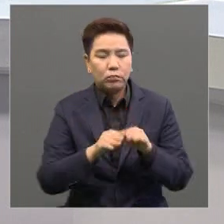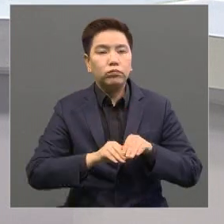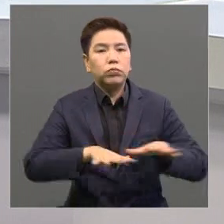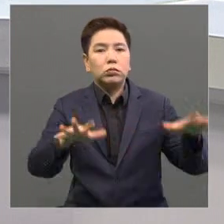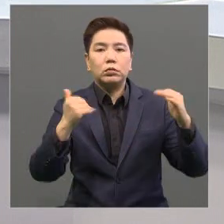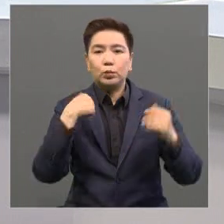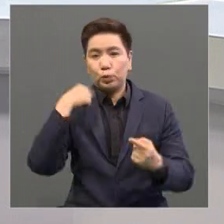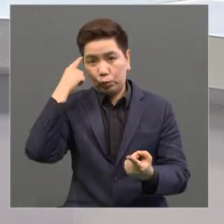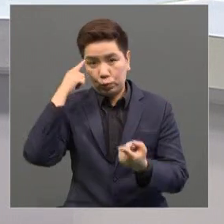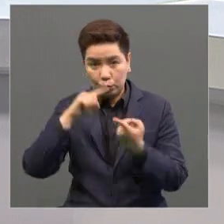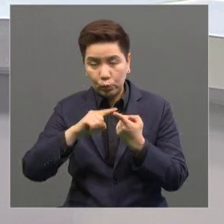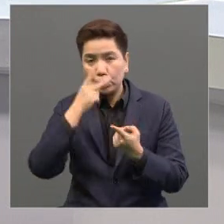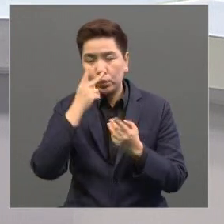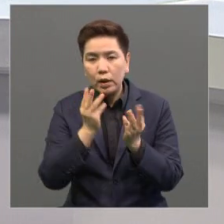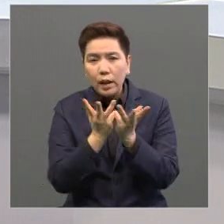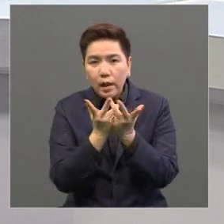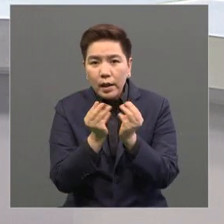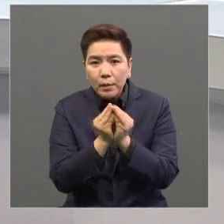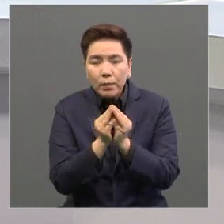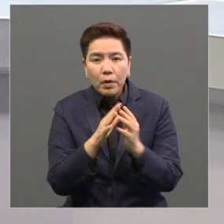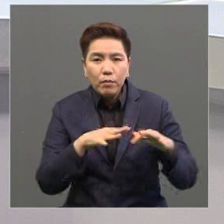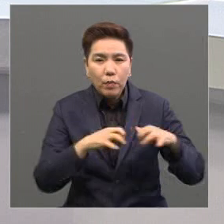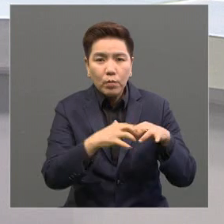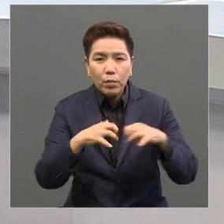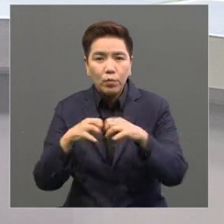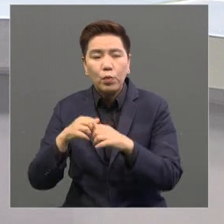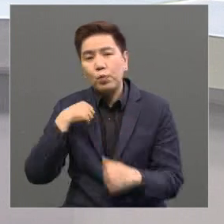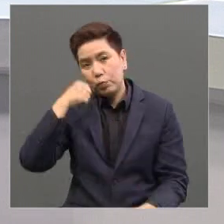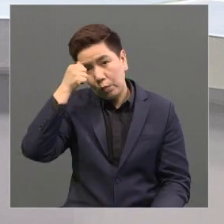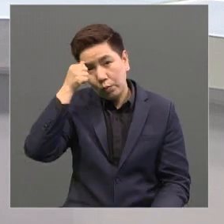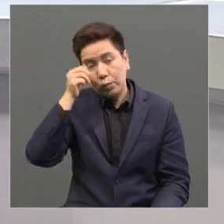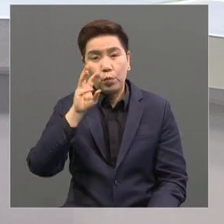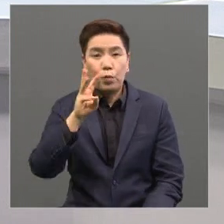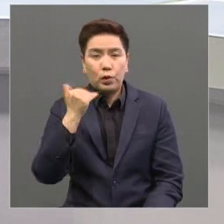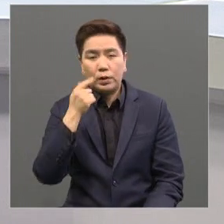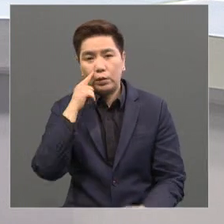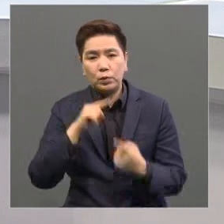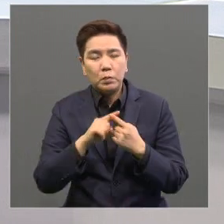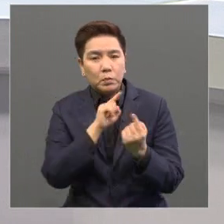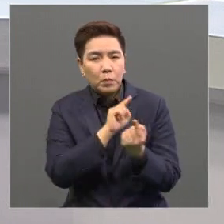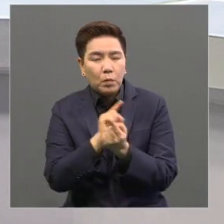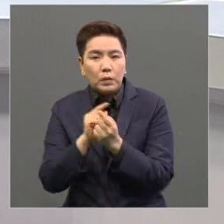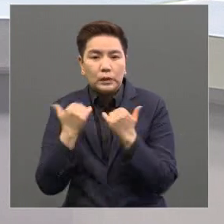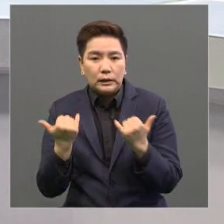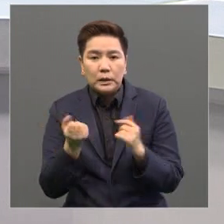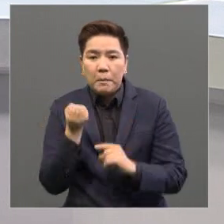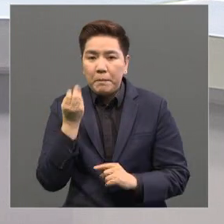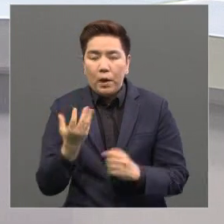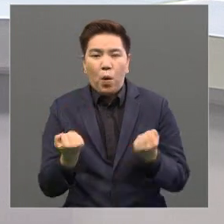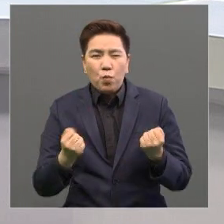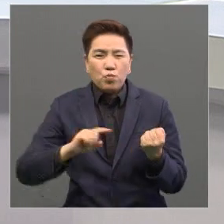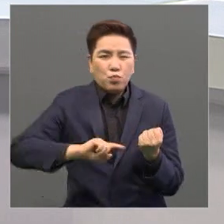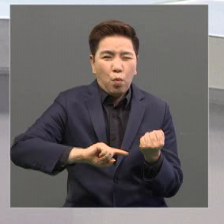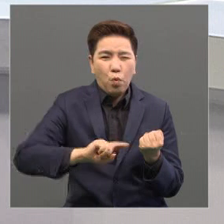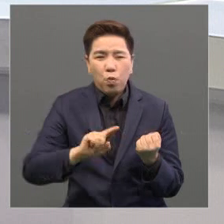เพราะว่าถ้าไปดูสถิติตัวเลขการเกิดอุบัติเหตุในช่วง 6วันที่ผ่านมาปรากฏว่าค่ะขับรถเร็ว